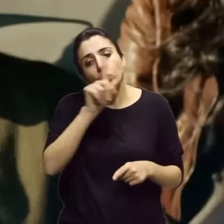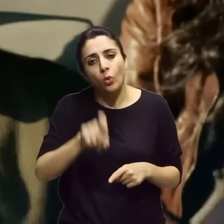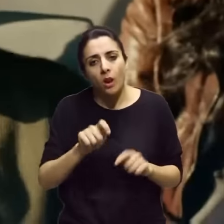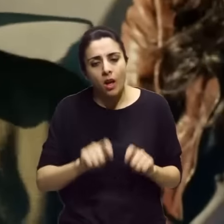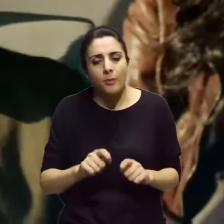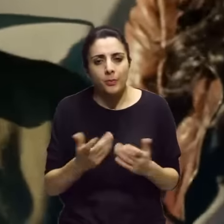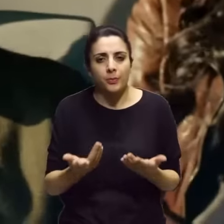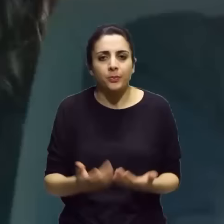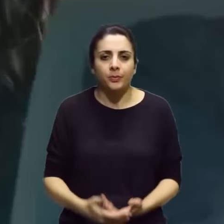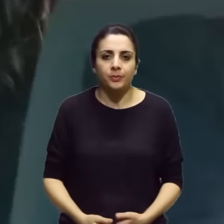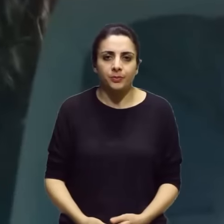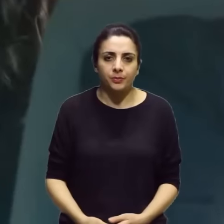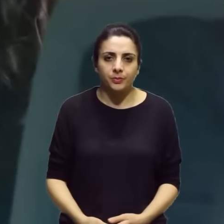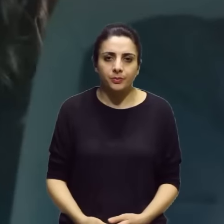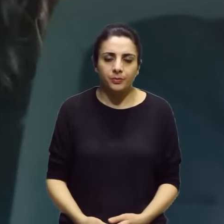sorarsın.